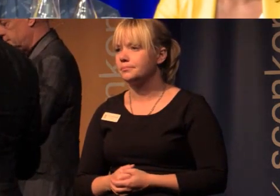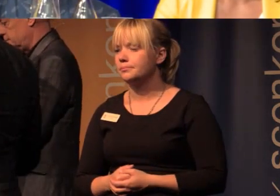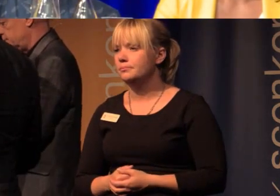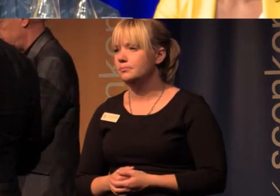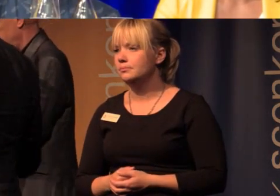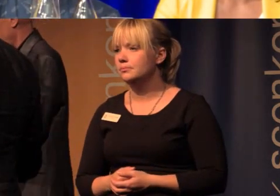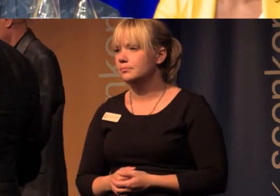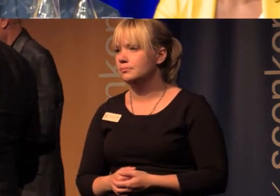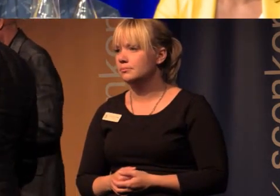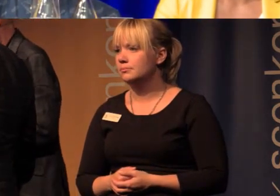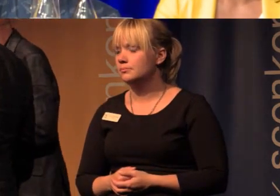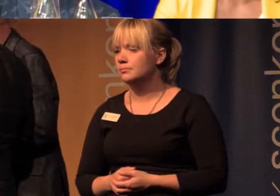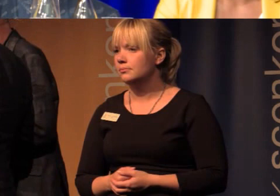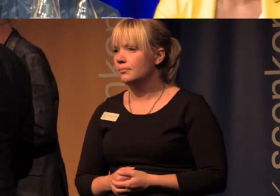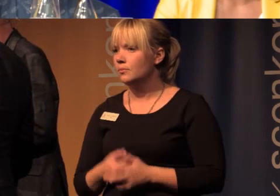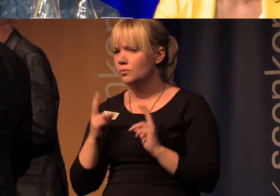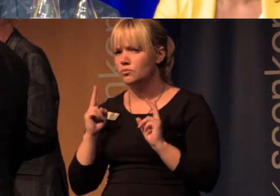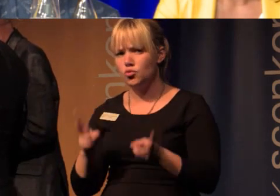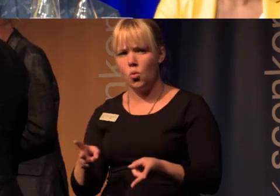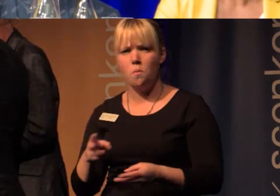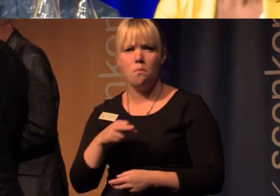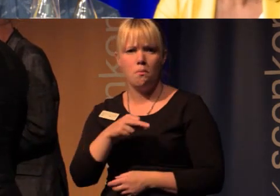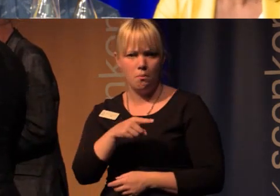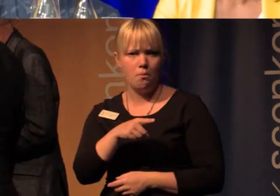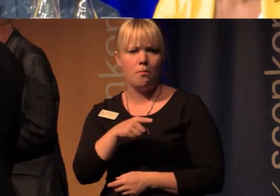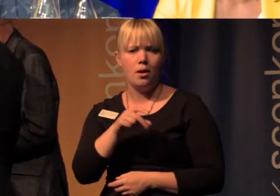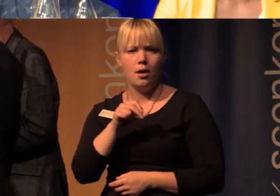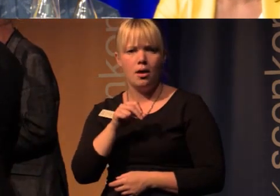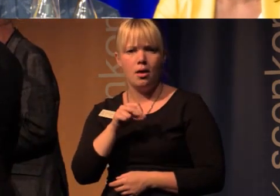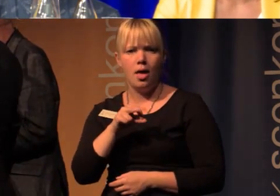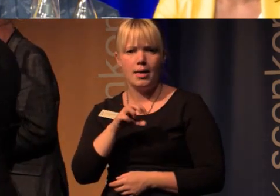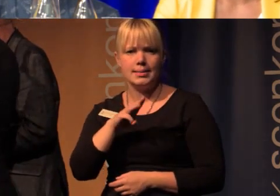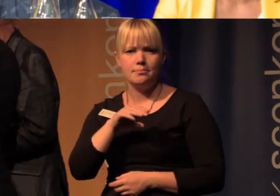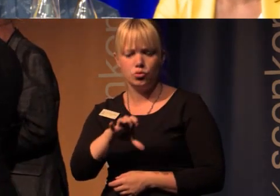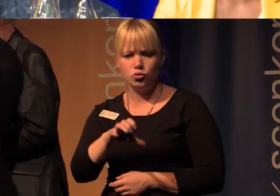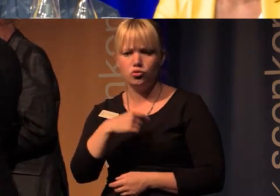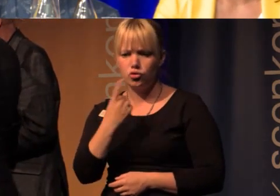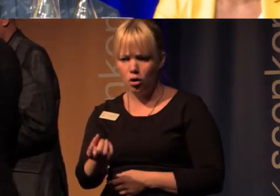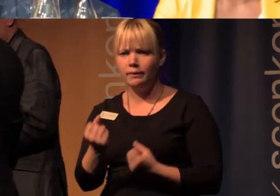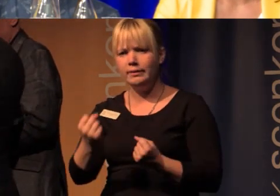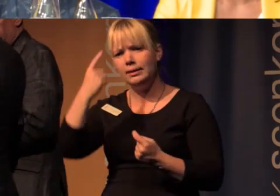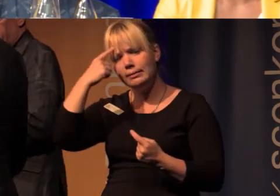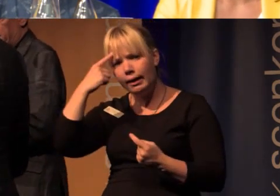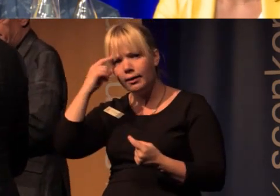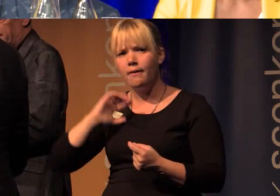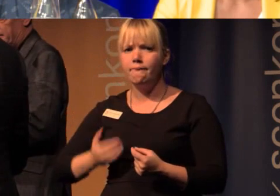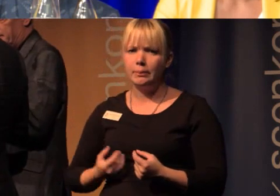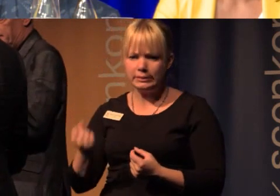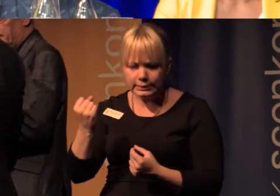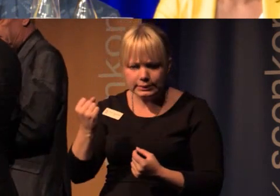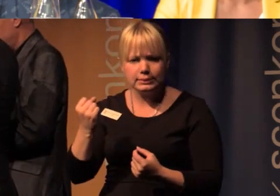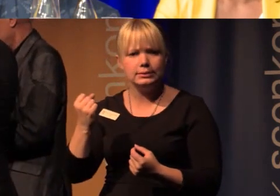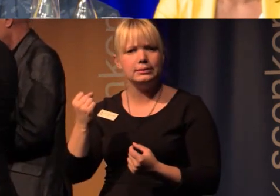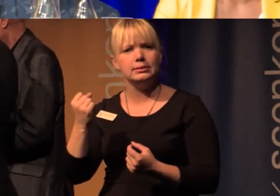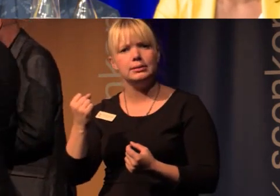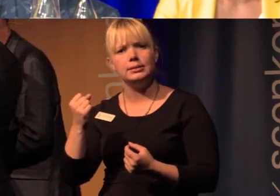Därutöver så tycker jag det är viktigt, precis som Rasmus också var inne på, att man hela tiden funderar kring ett feministiskt perspektiv, kring hur